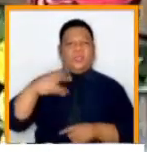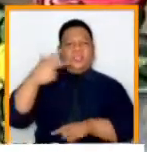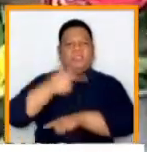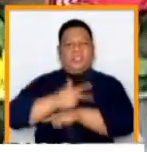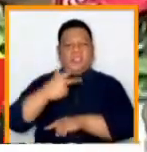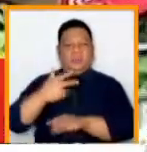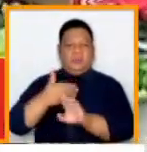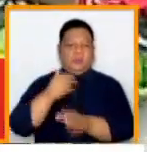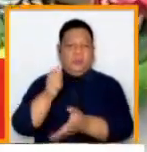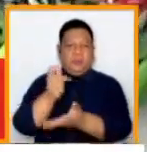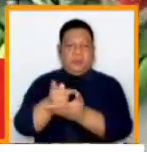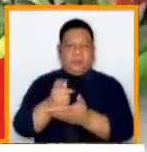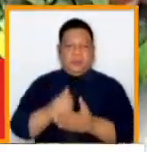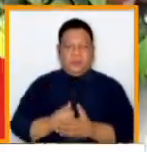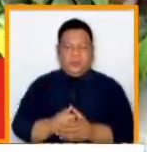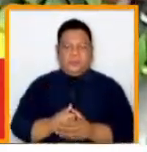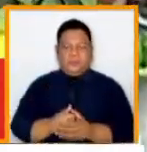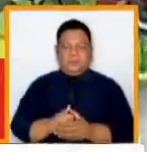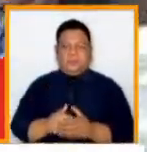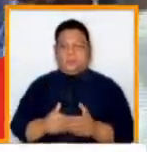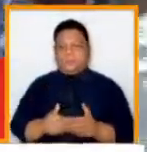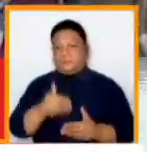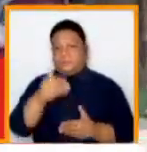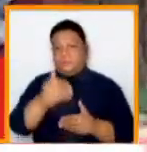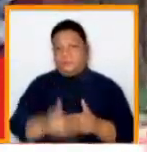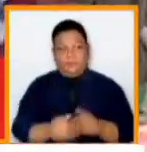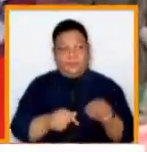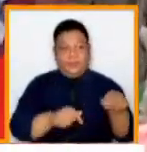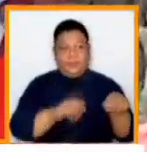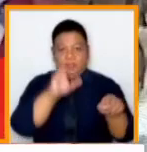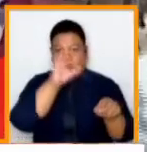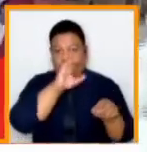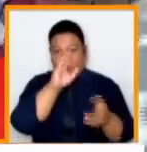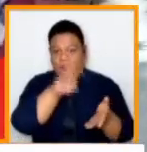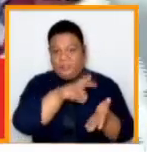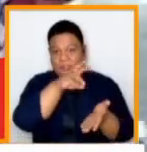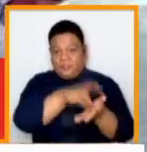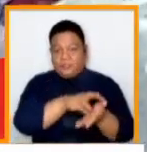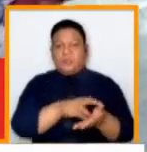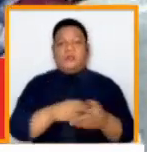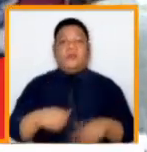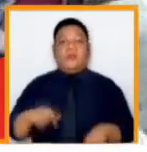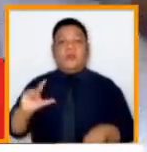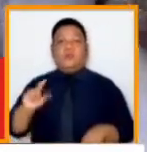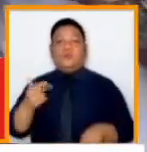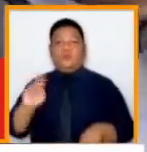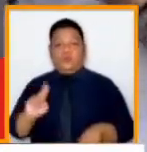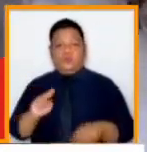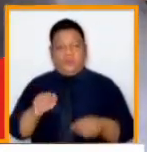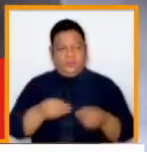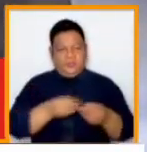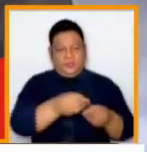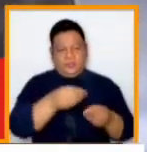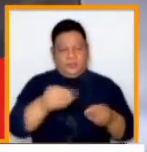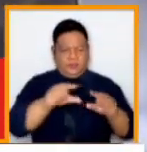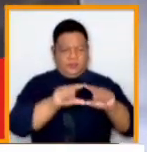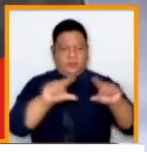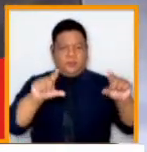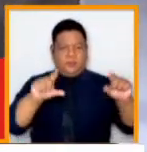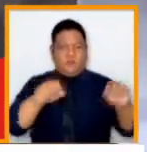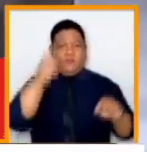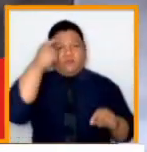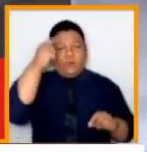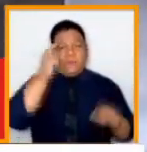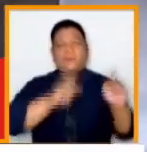Sa Cebu City, namigay kahapon ng LGU ng coupon sa mga nagtitinda ng mga bulaklak, kandila at iba pa sa labas ng mga